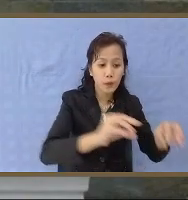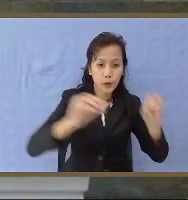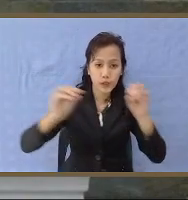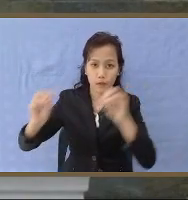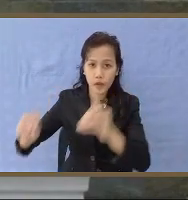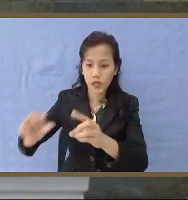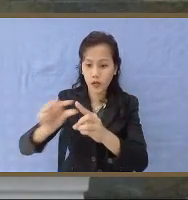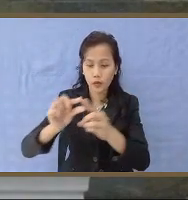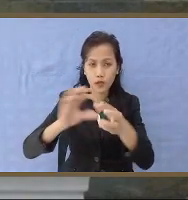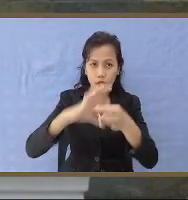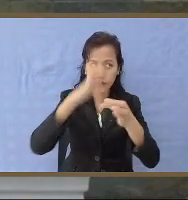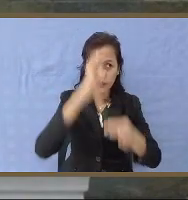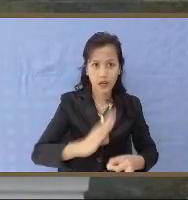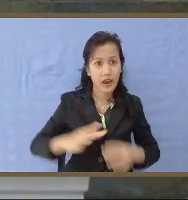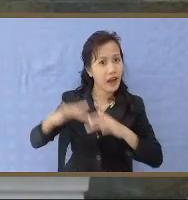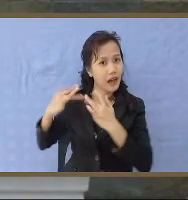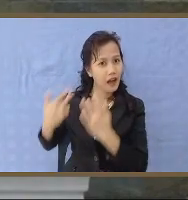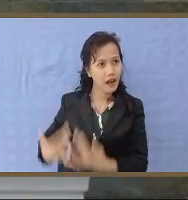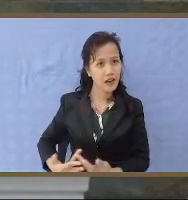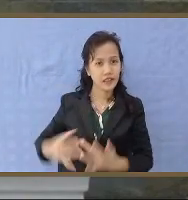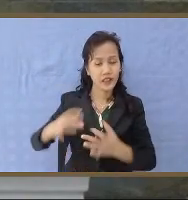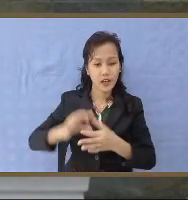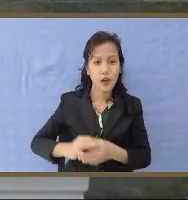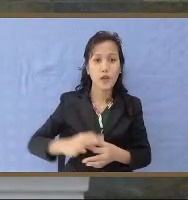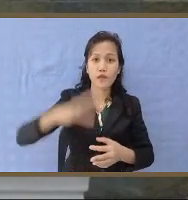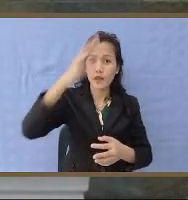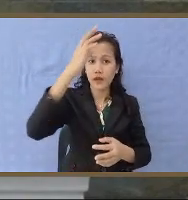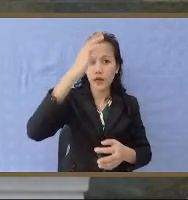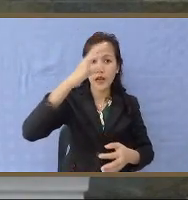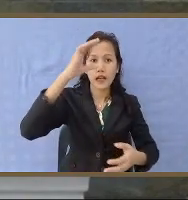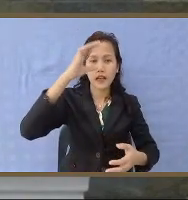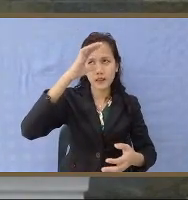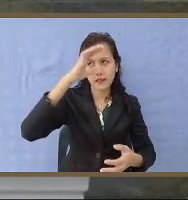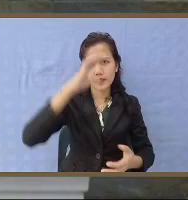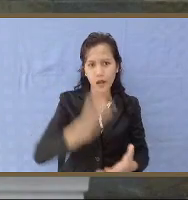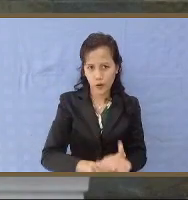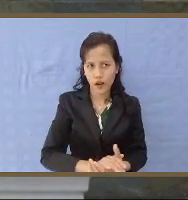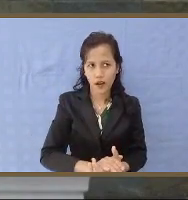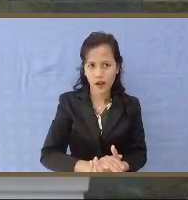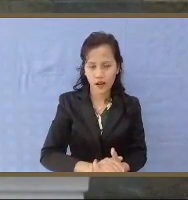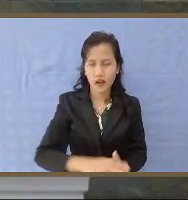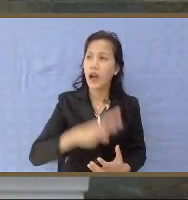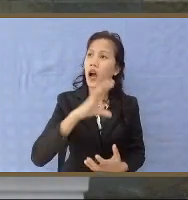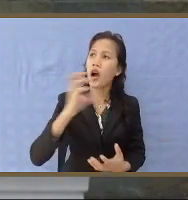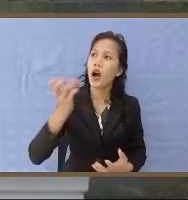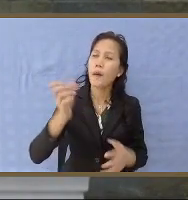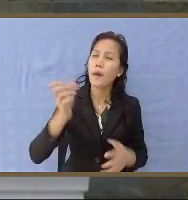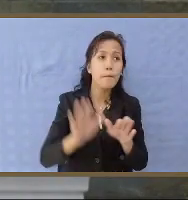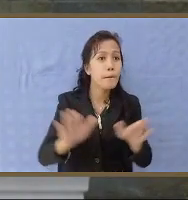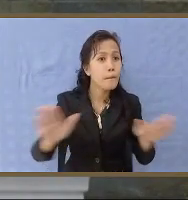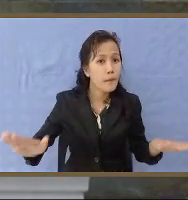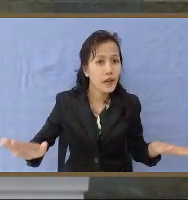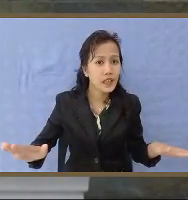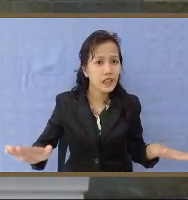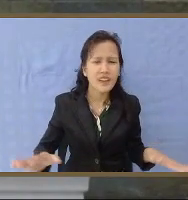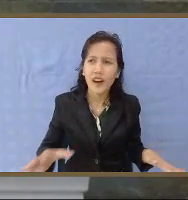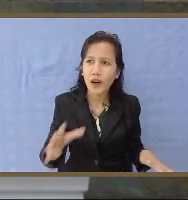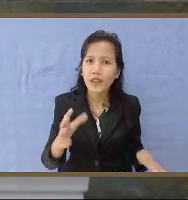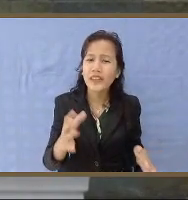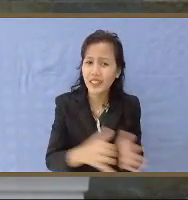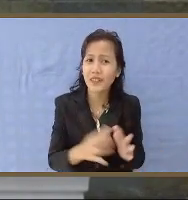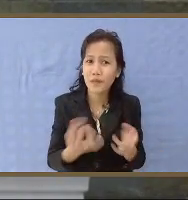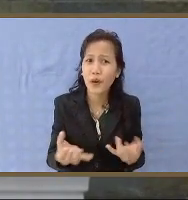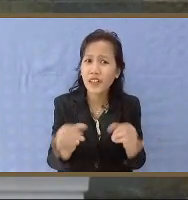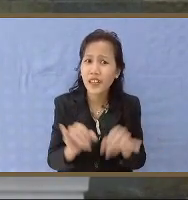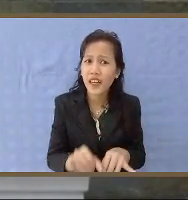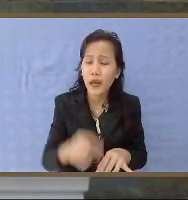asawa, ang puso ng aking mga anak. See that? It is very important because your goal to get closer with God